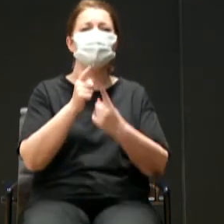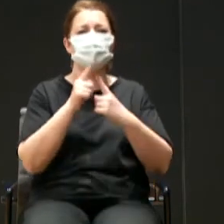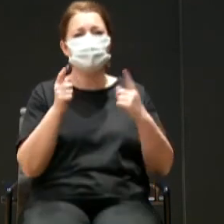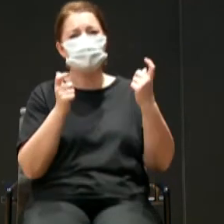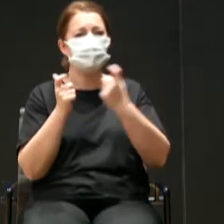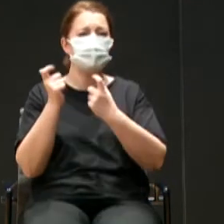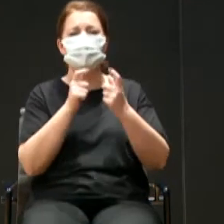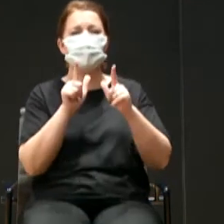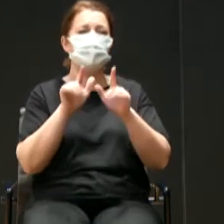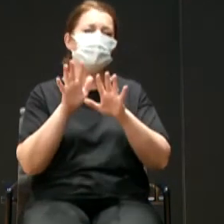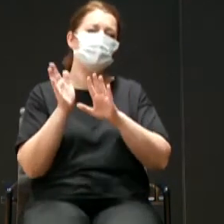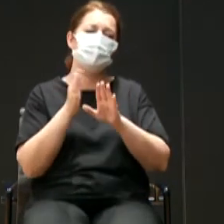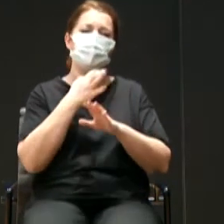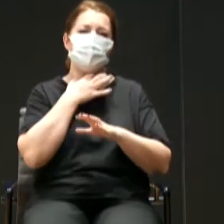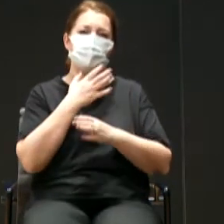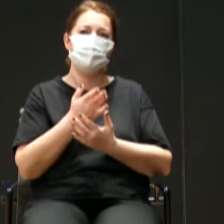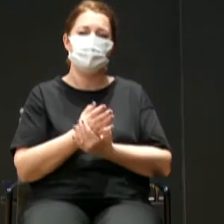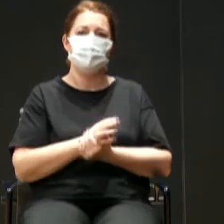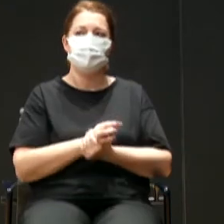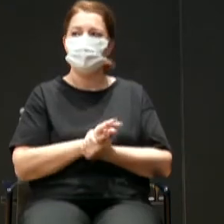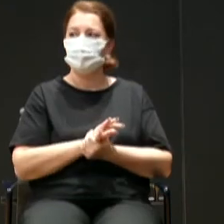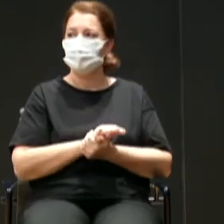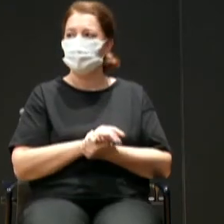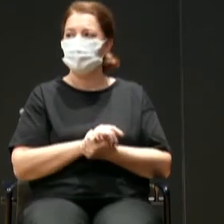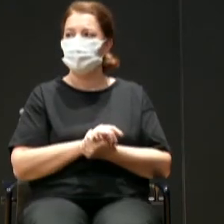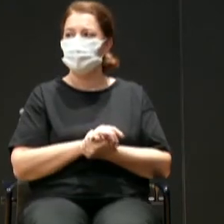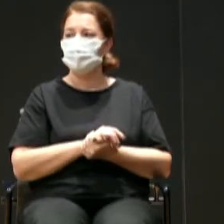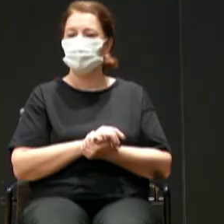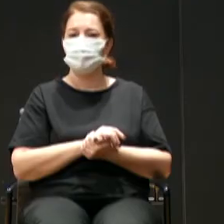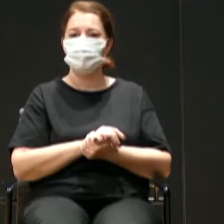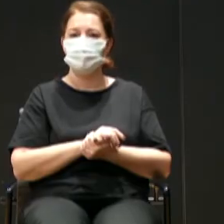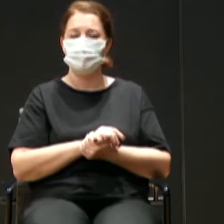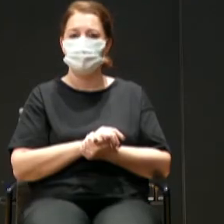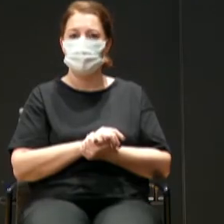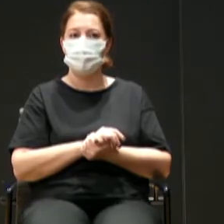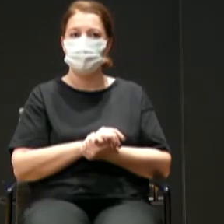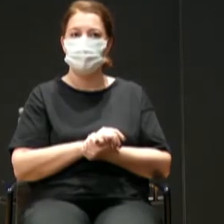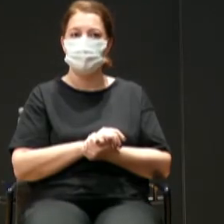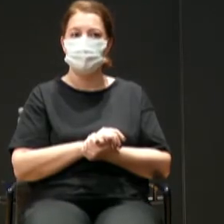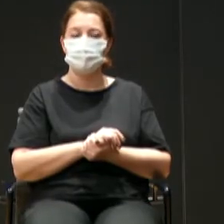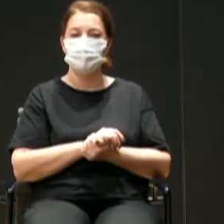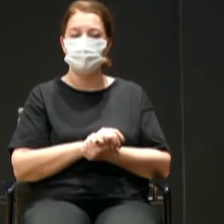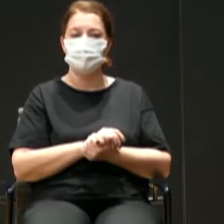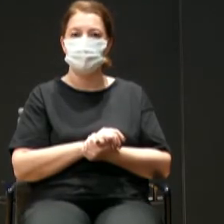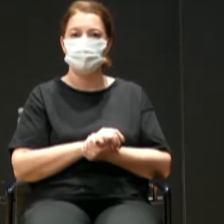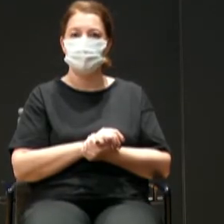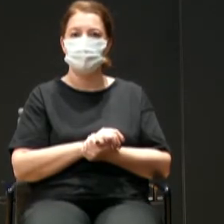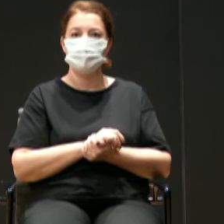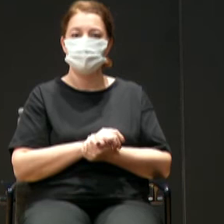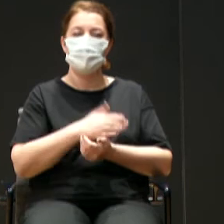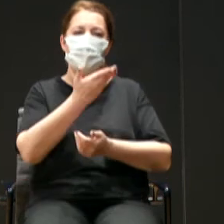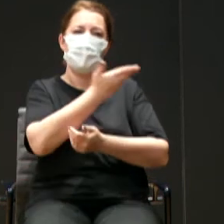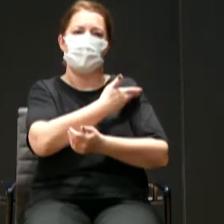Bir cümle kullanmamak kaydıyla son olarak Mülayim başkanım, Bey'e söz şimdi vereceğim. Şöyle söyleyeyim size. Buyurun. Vatandaş